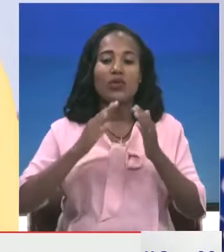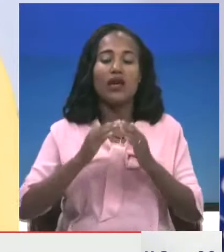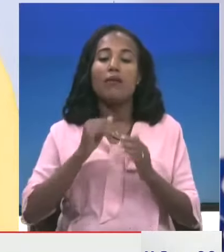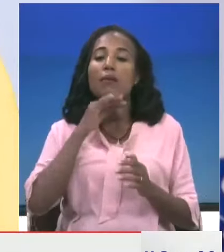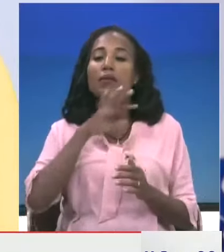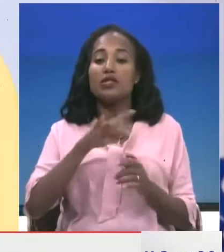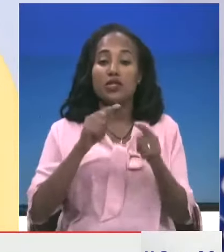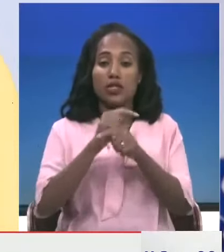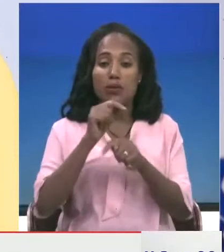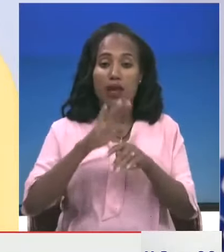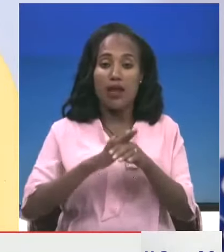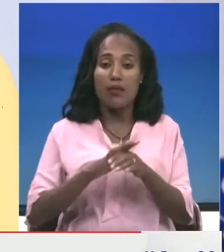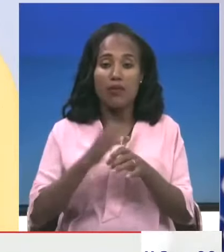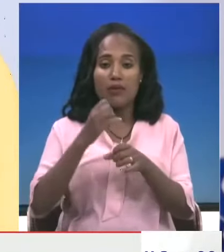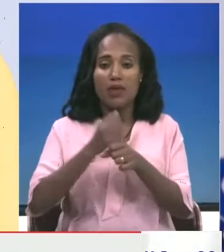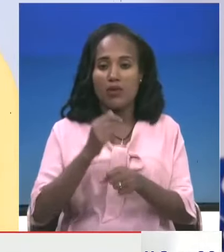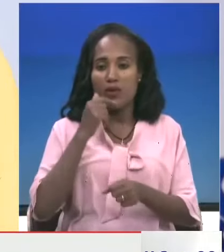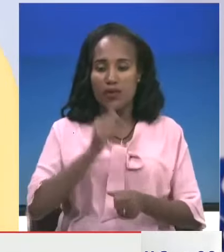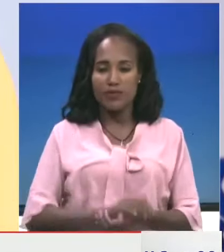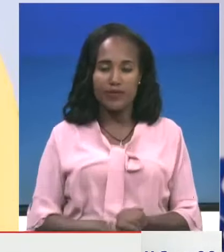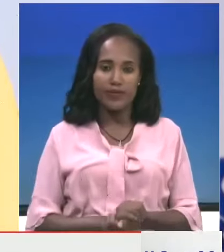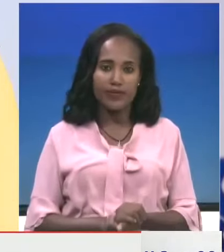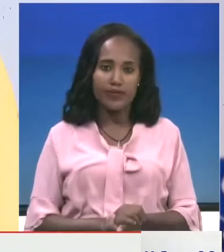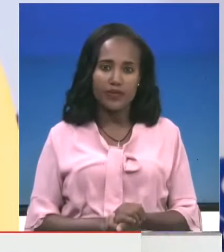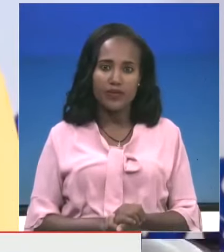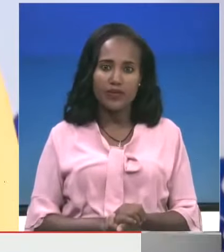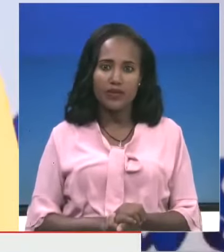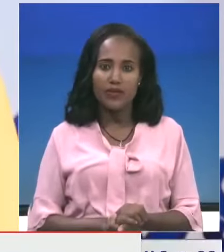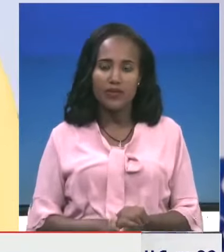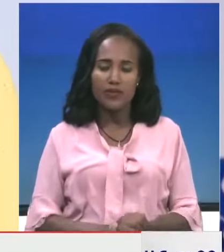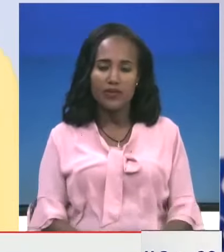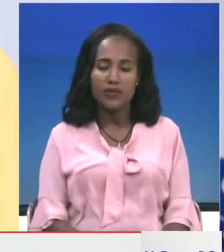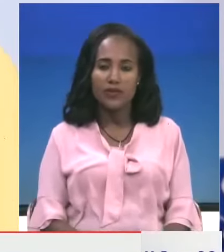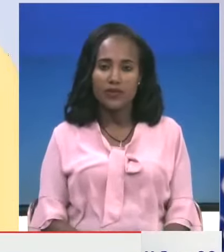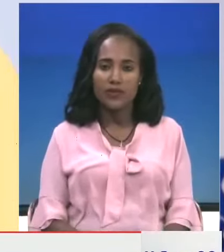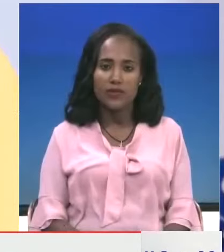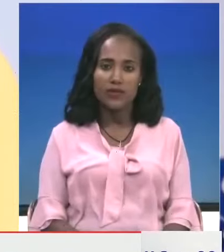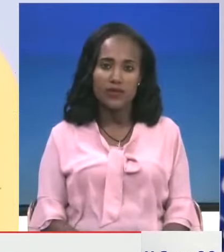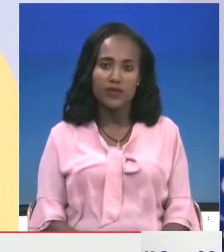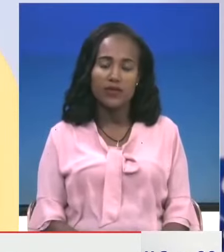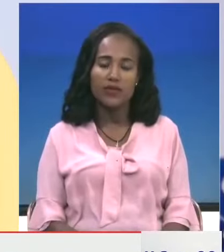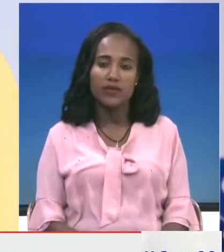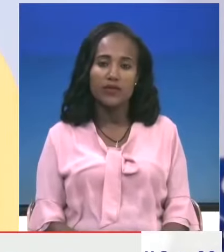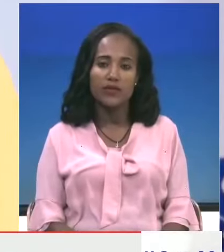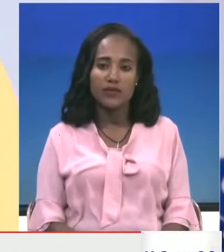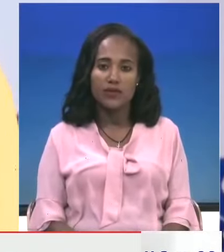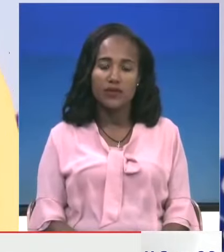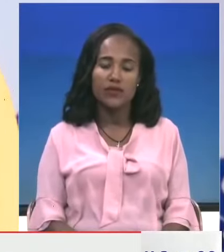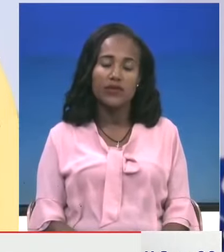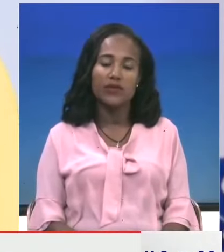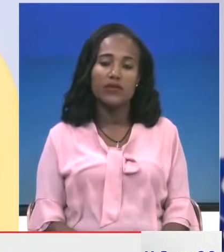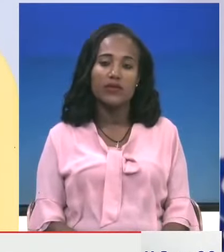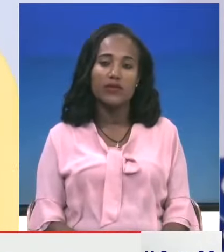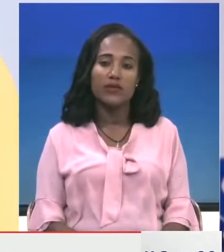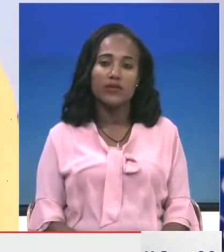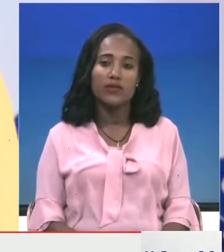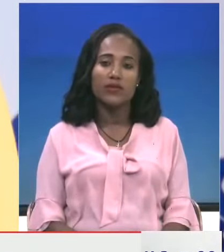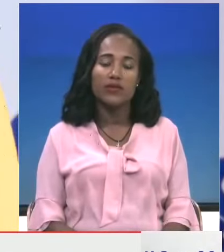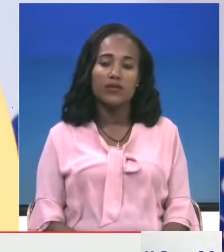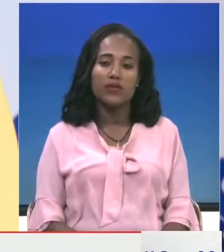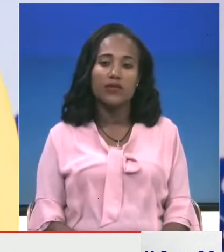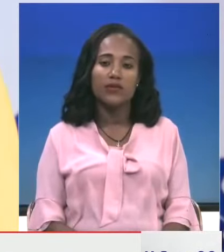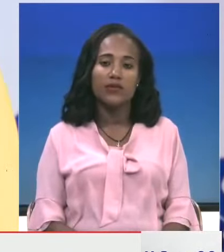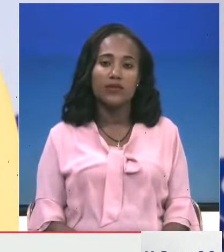የማበላሸት ተግባር ላይ በመጠመድ ነው ትላለች። The odds were completely against this country, you know, including the army,